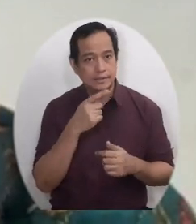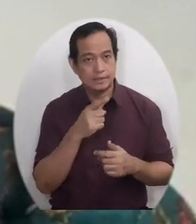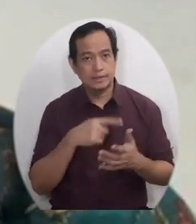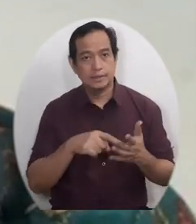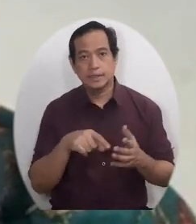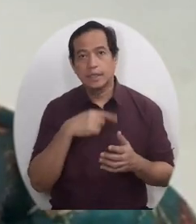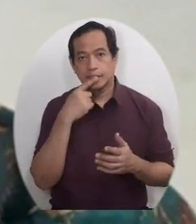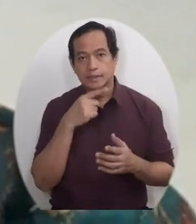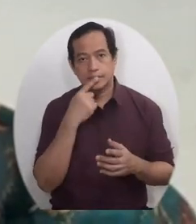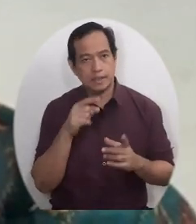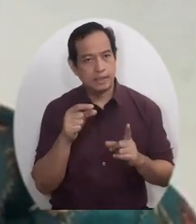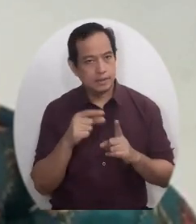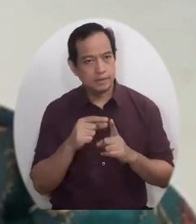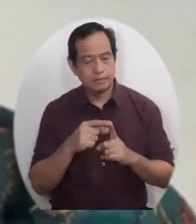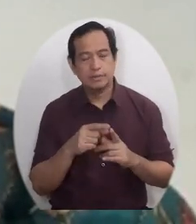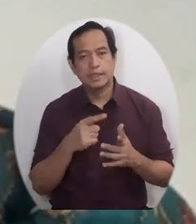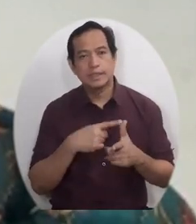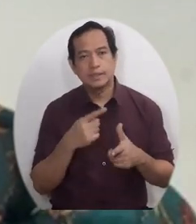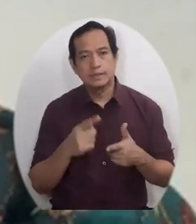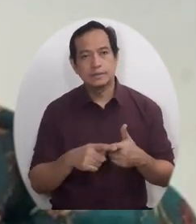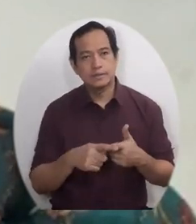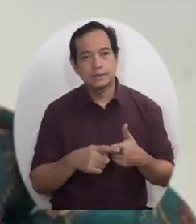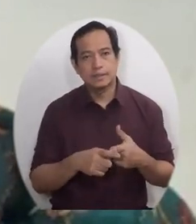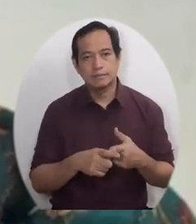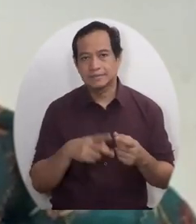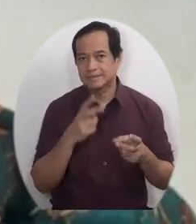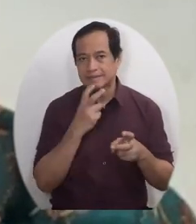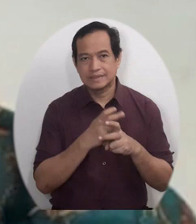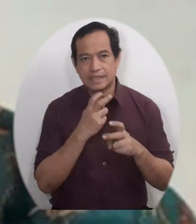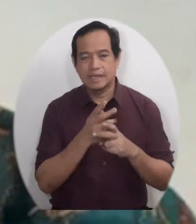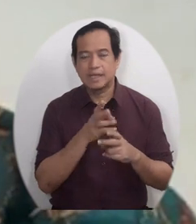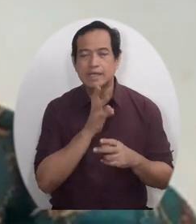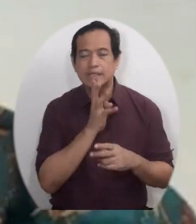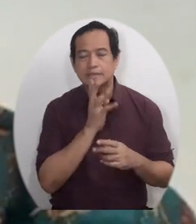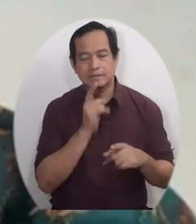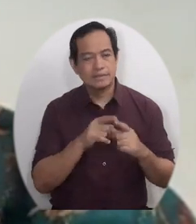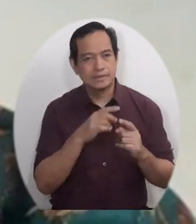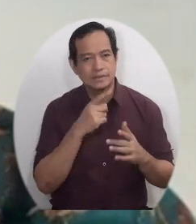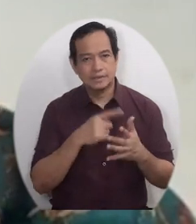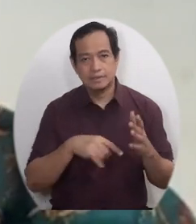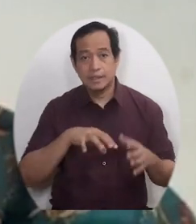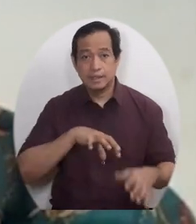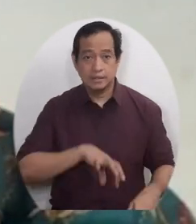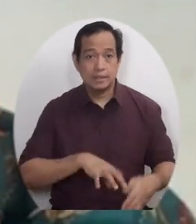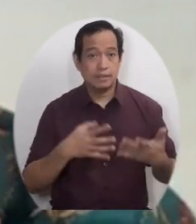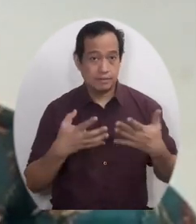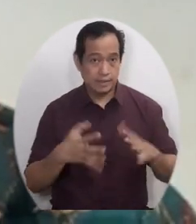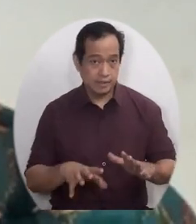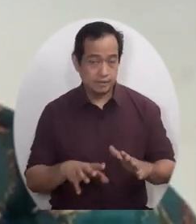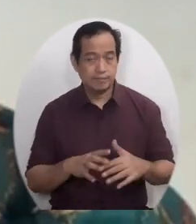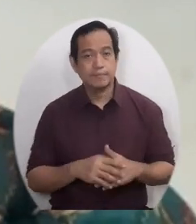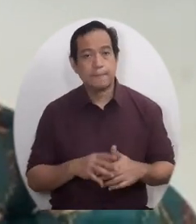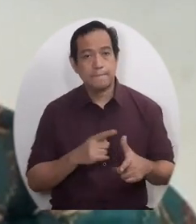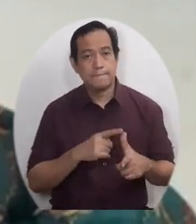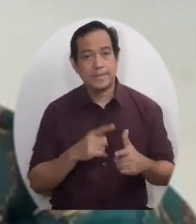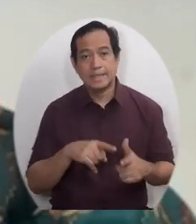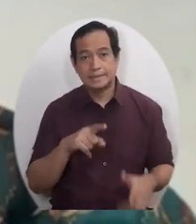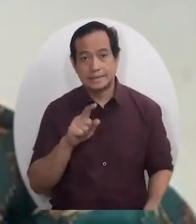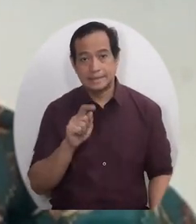itong katagang ito. Tapos nabubulol at hindi na makapagsalita, pwedeng nasustroke siya. At